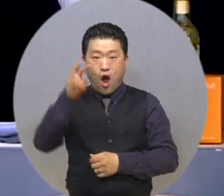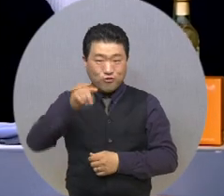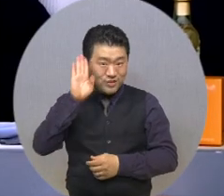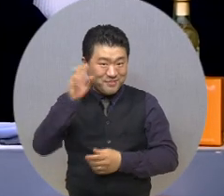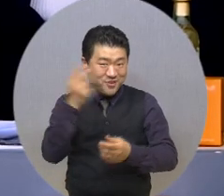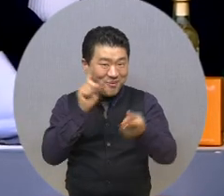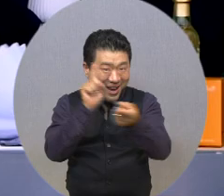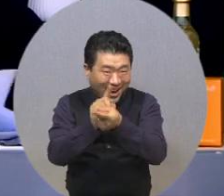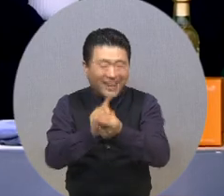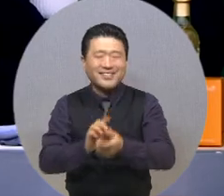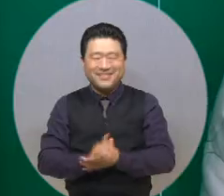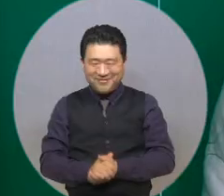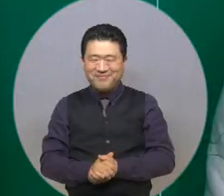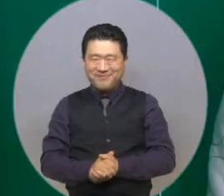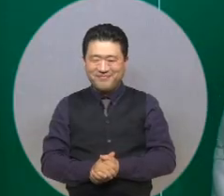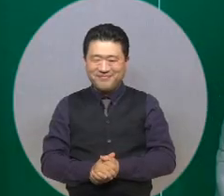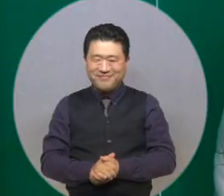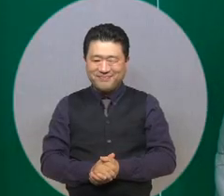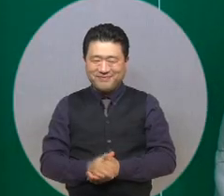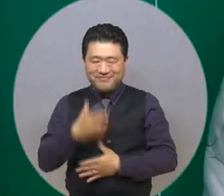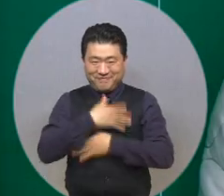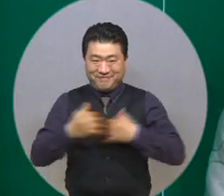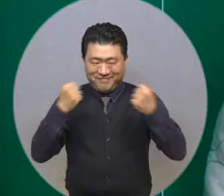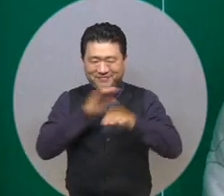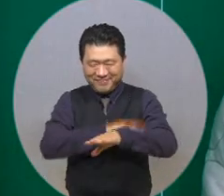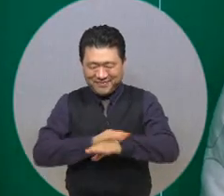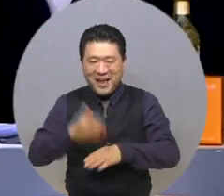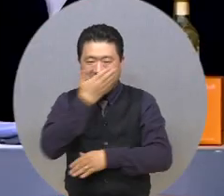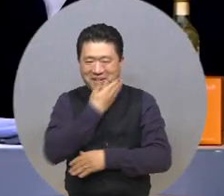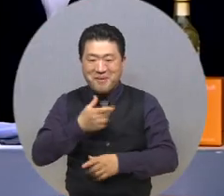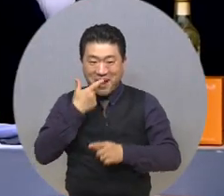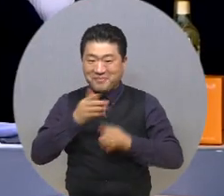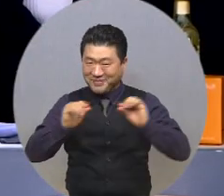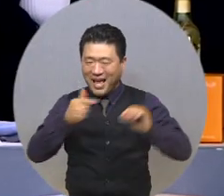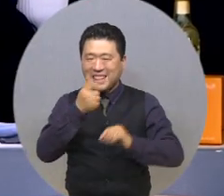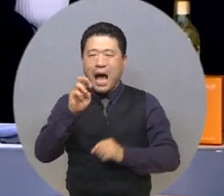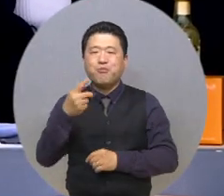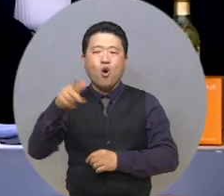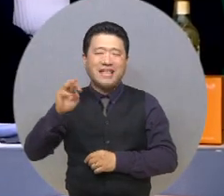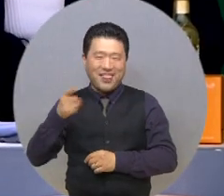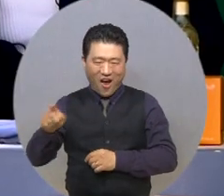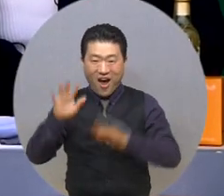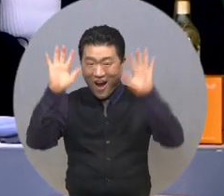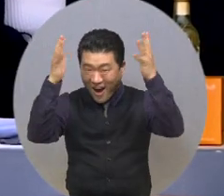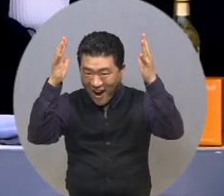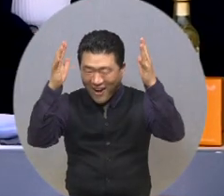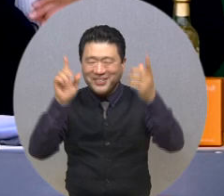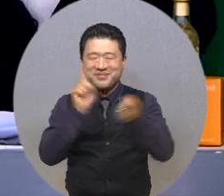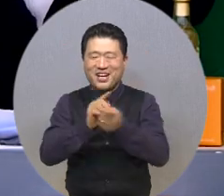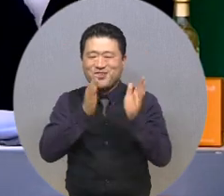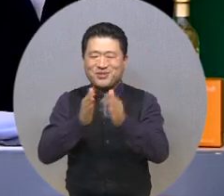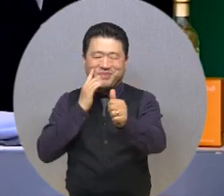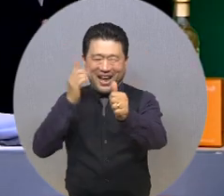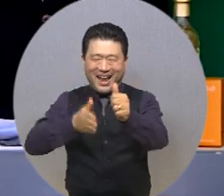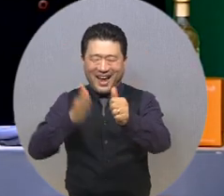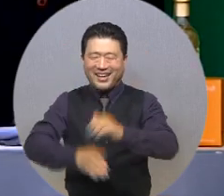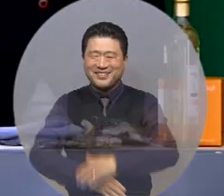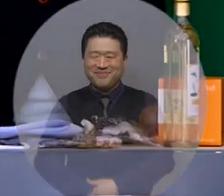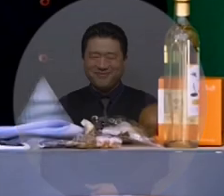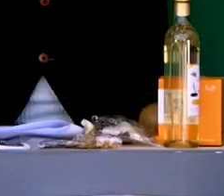다시 찾아뵙도록 하겠습니다. 건강한 한국인의 밥상은 남도장터에서 준비하세요.